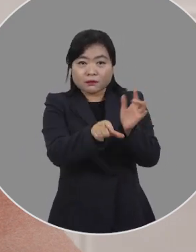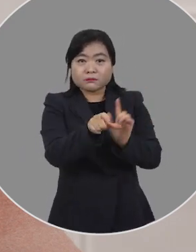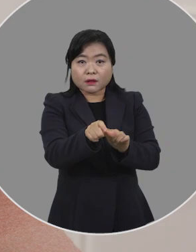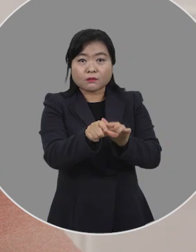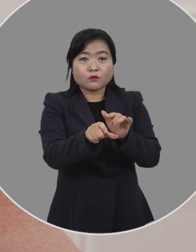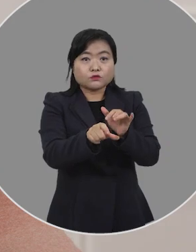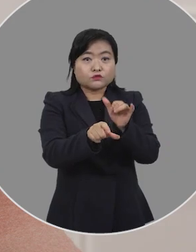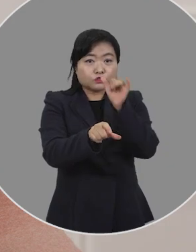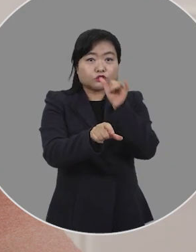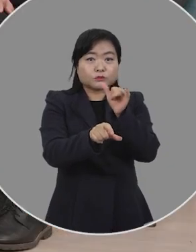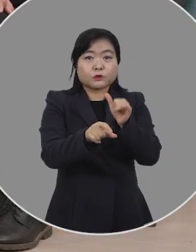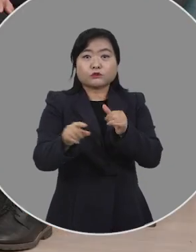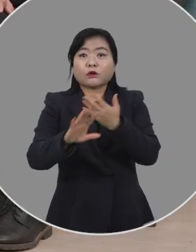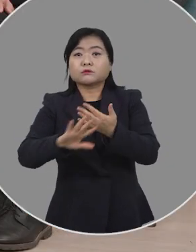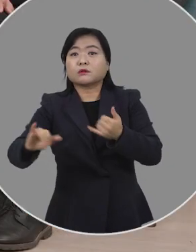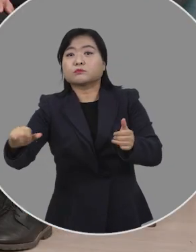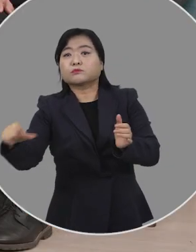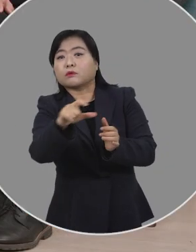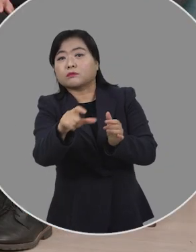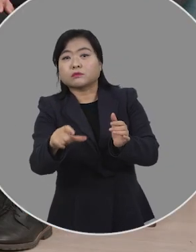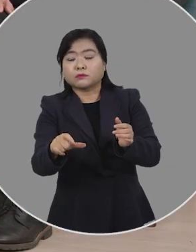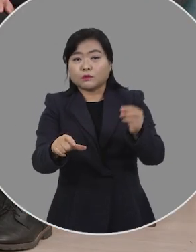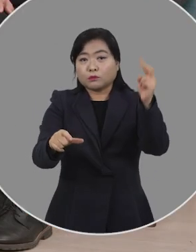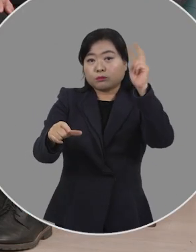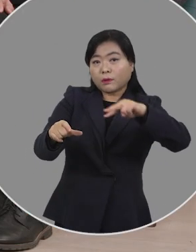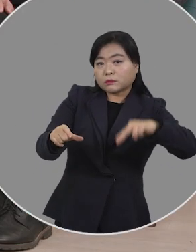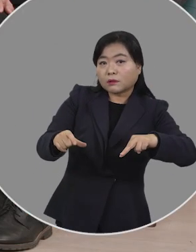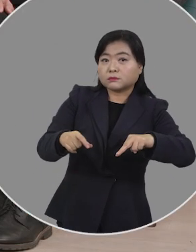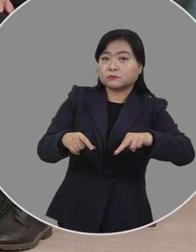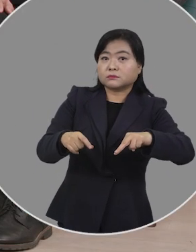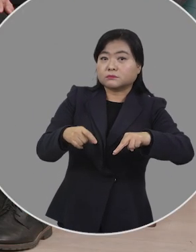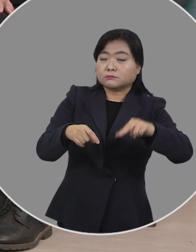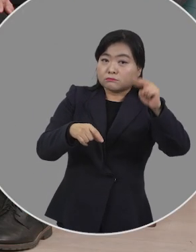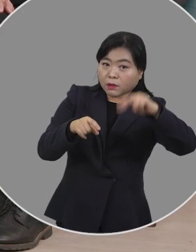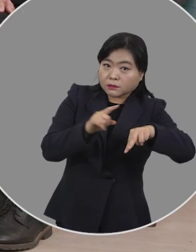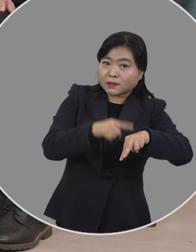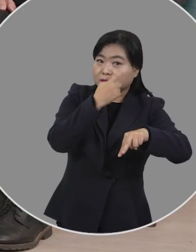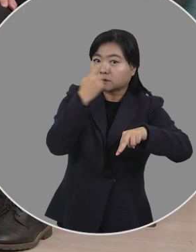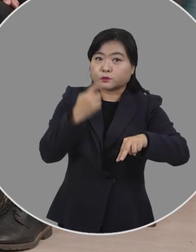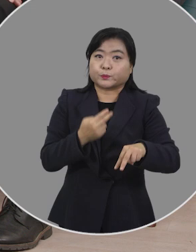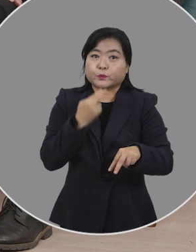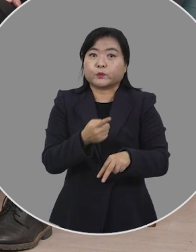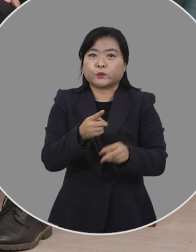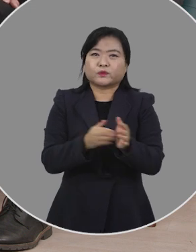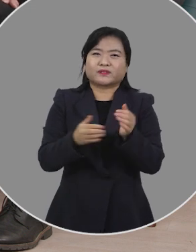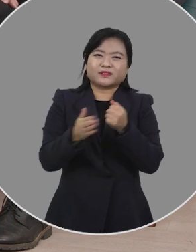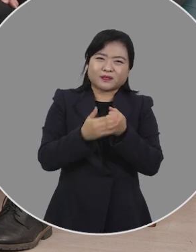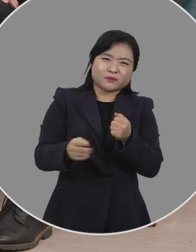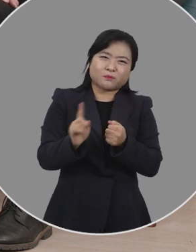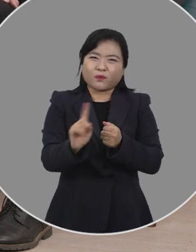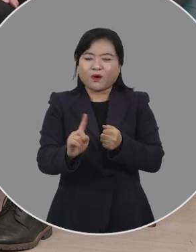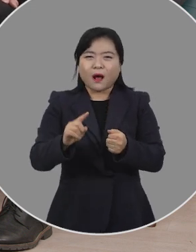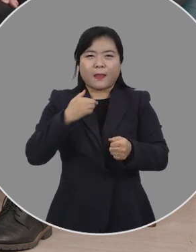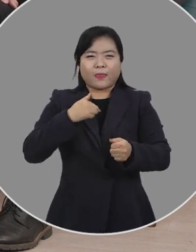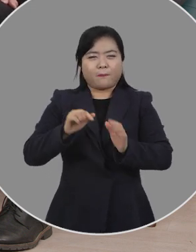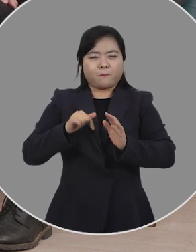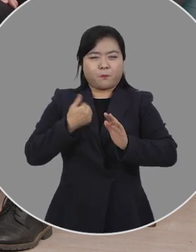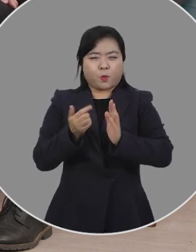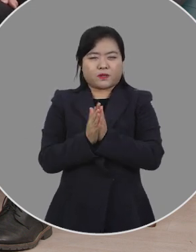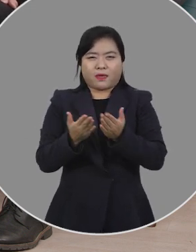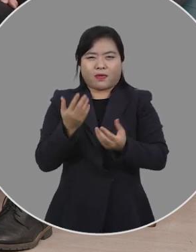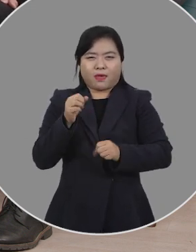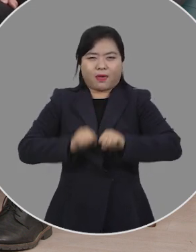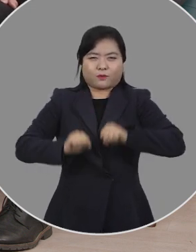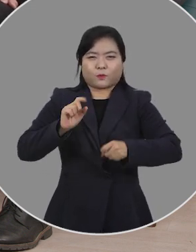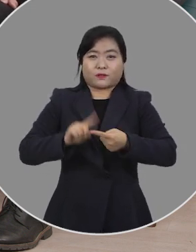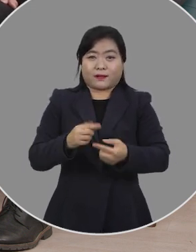건 이때고 그다음에 그 사람이 그 댓글을 봤다는 근거도 사실은 없는 것이고, 이런 식으로 얼마든지 본인이